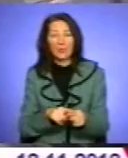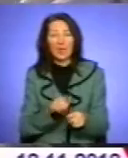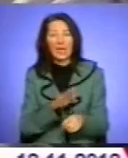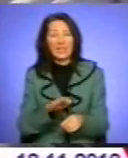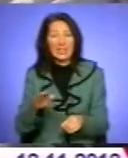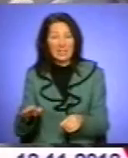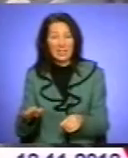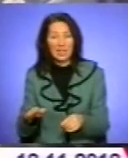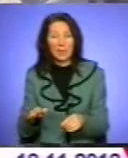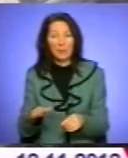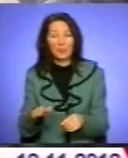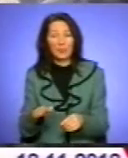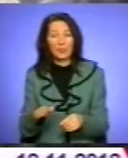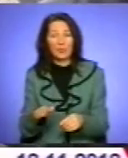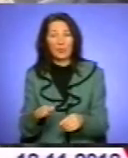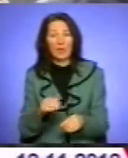дітям